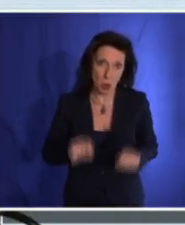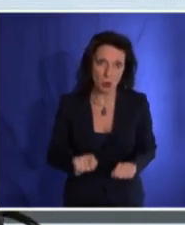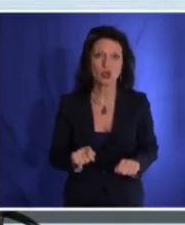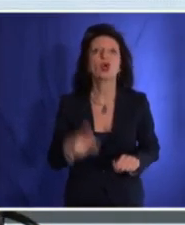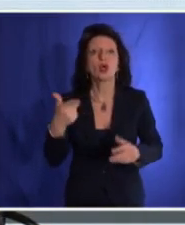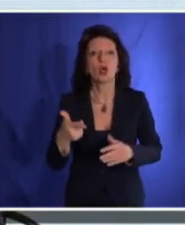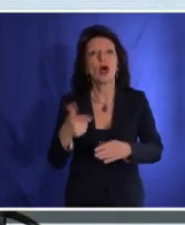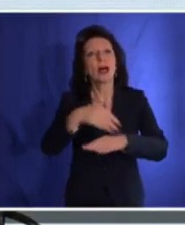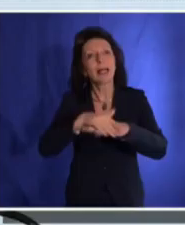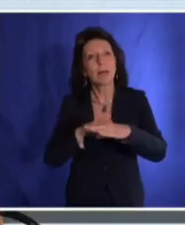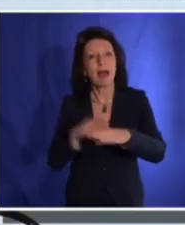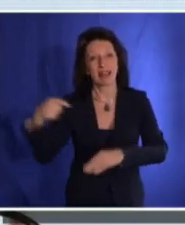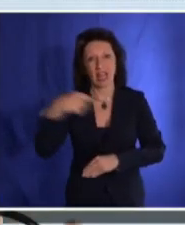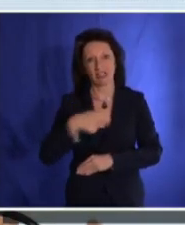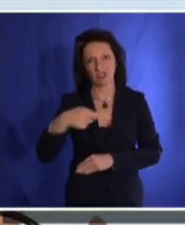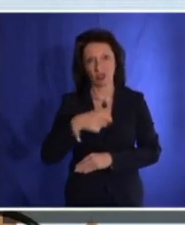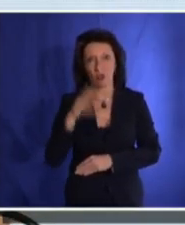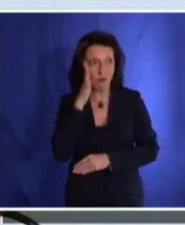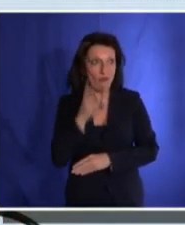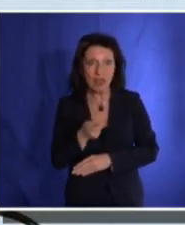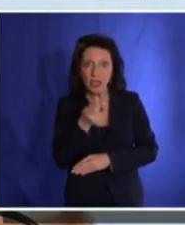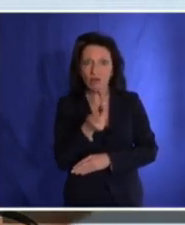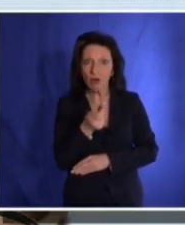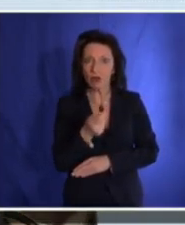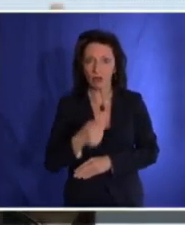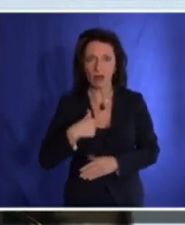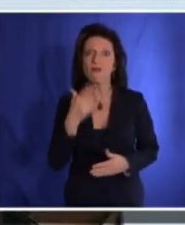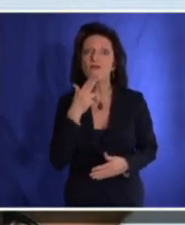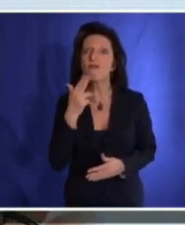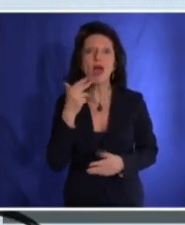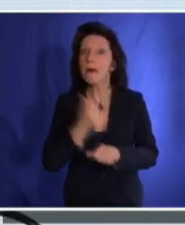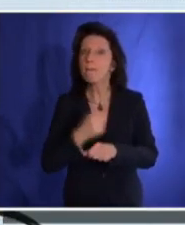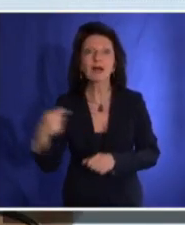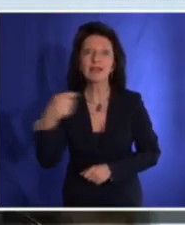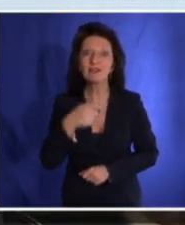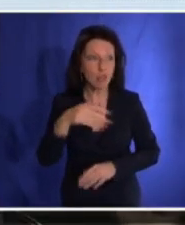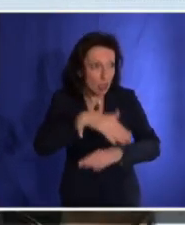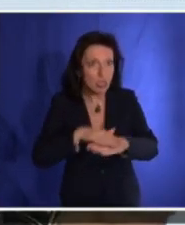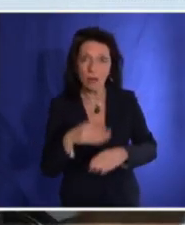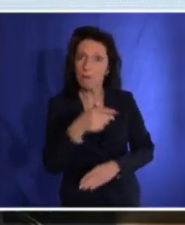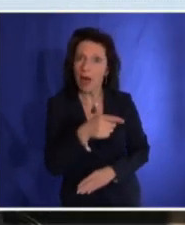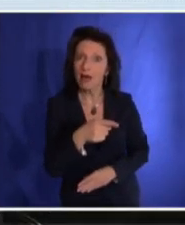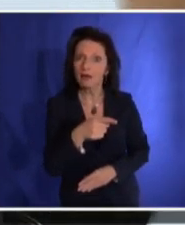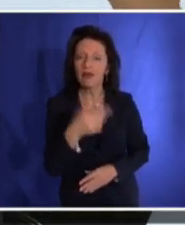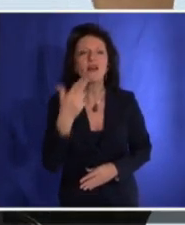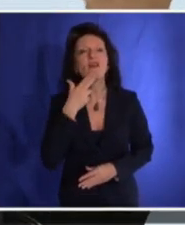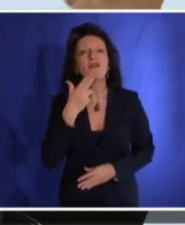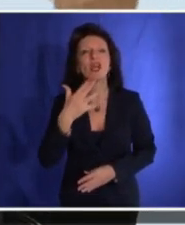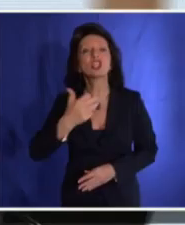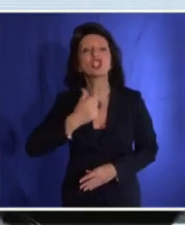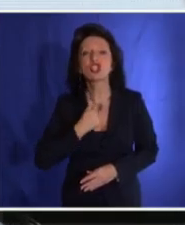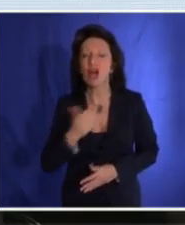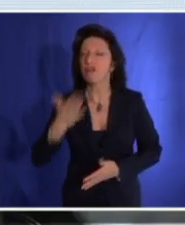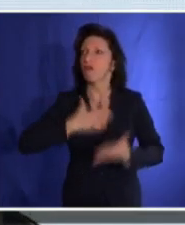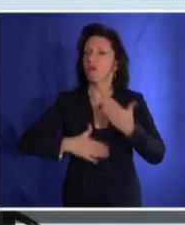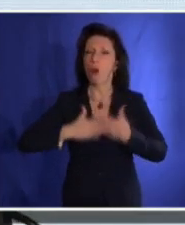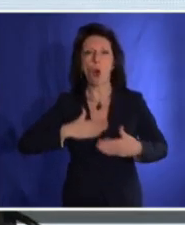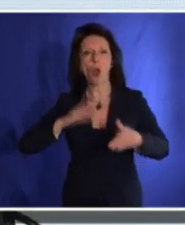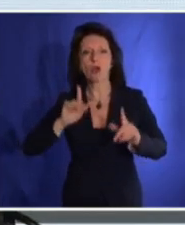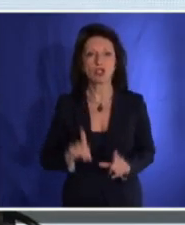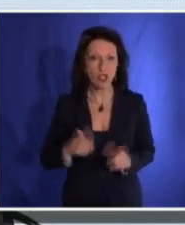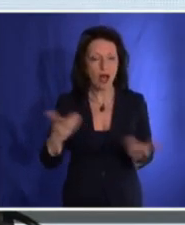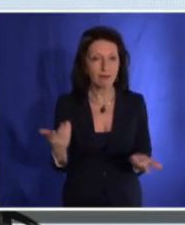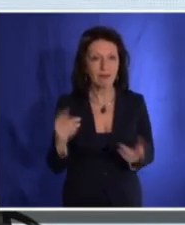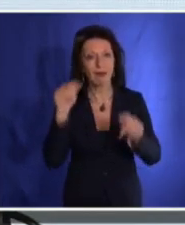kommunalen Investitionen. Denn wir wissen, wer investiert denn? Die Gemeinden. Wer schafft den Wohlstand? Von dort kommt er. Daher die